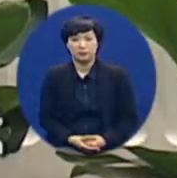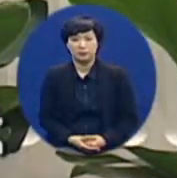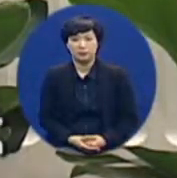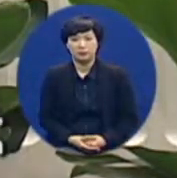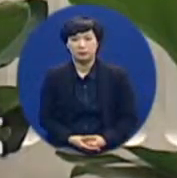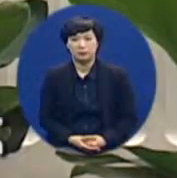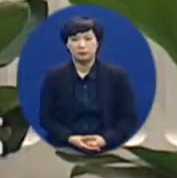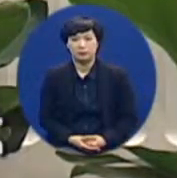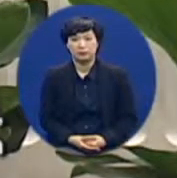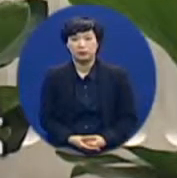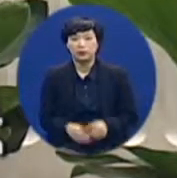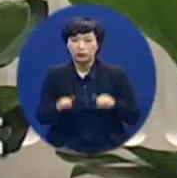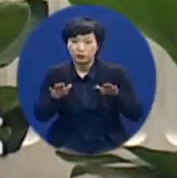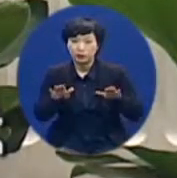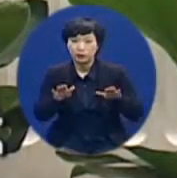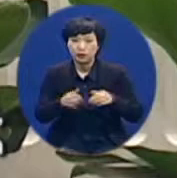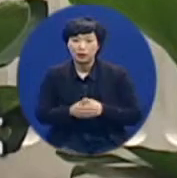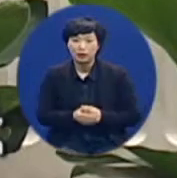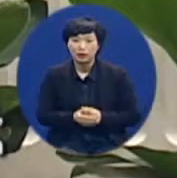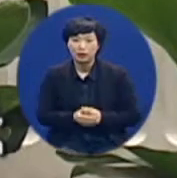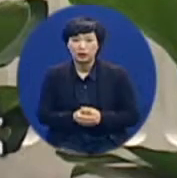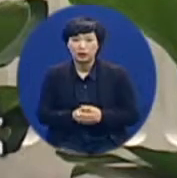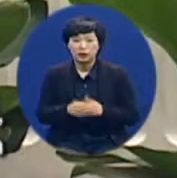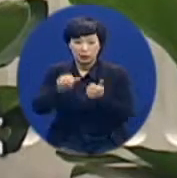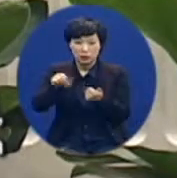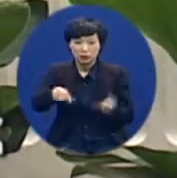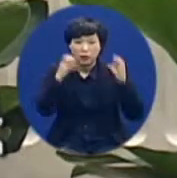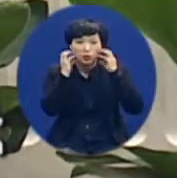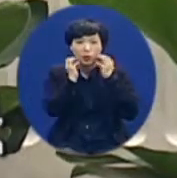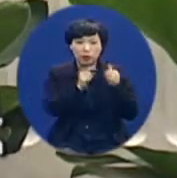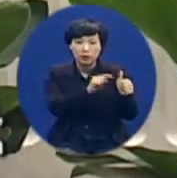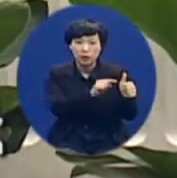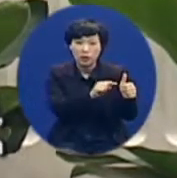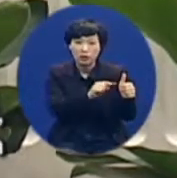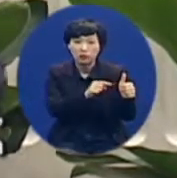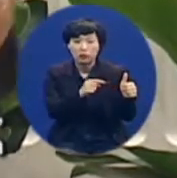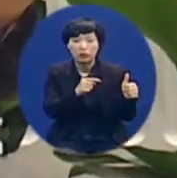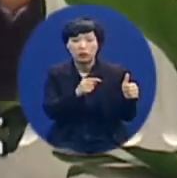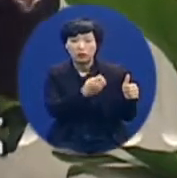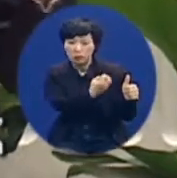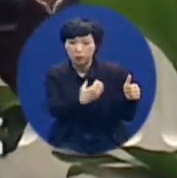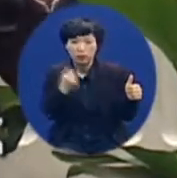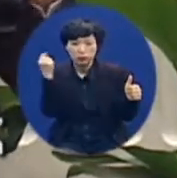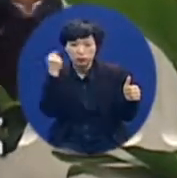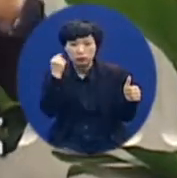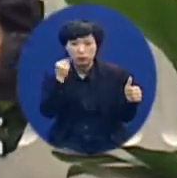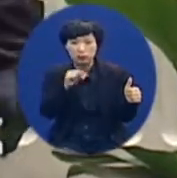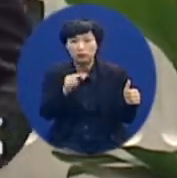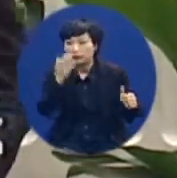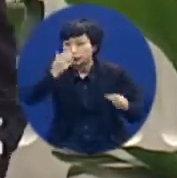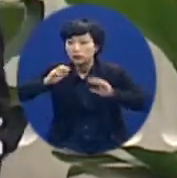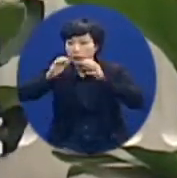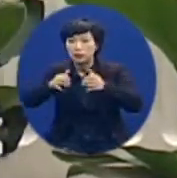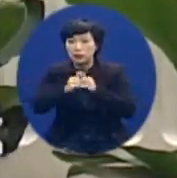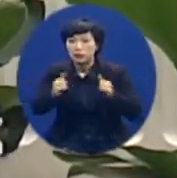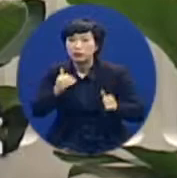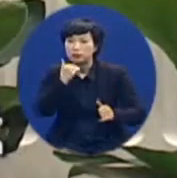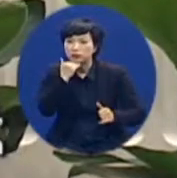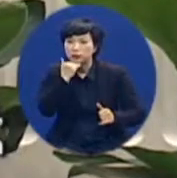아멘 근데 요한의 얘기를 들어보니까 자기들이 기대가 자는